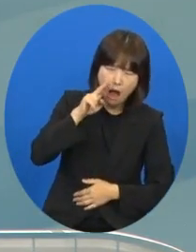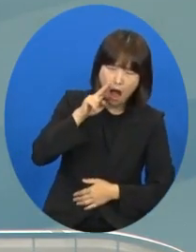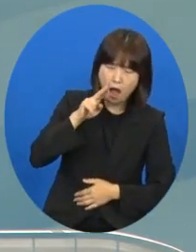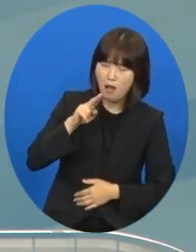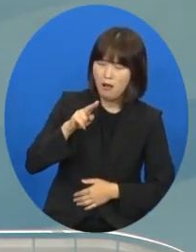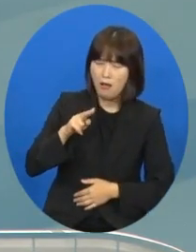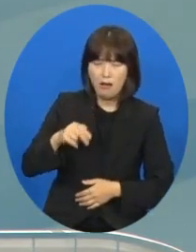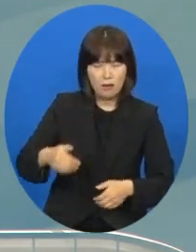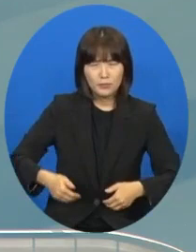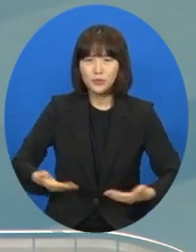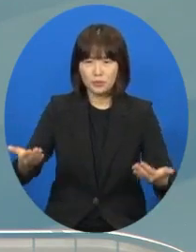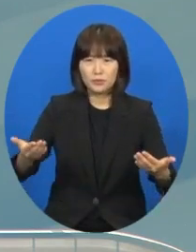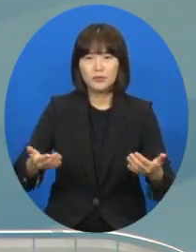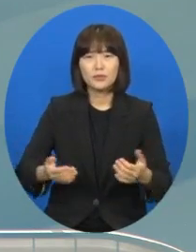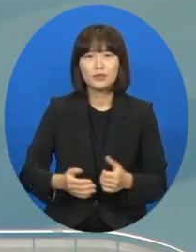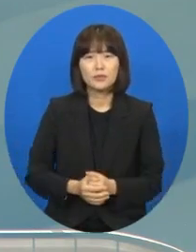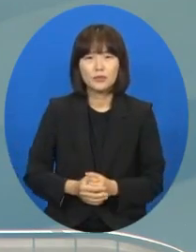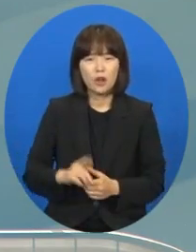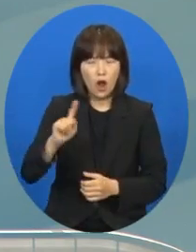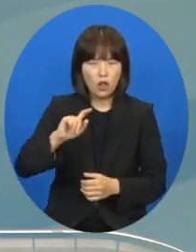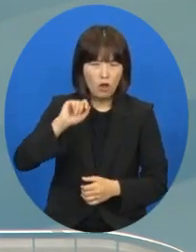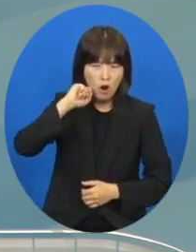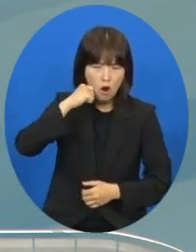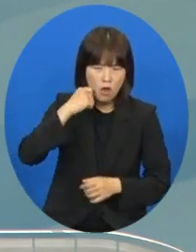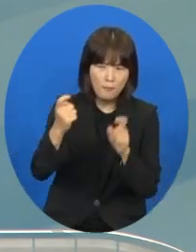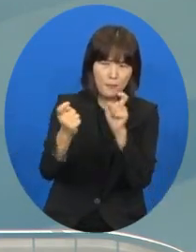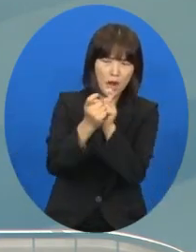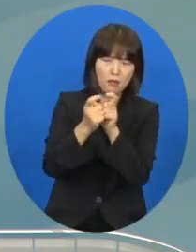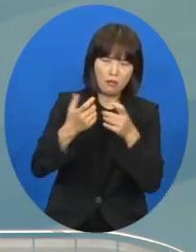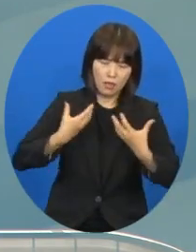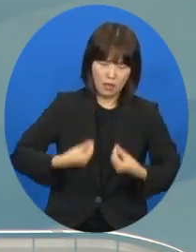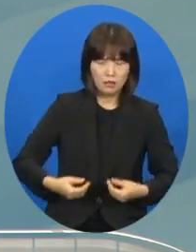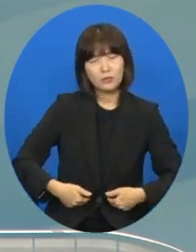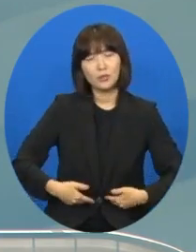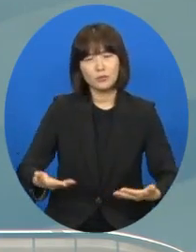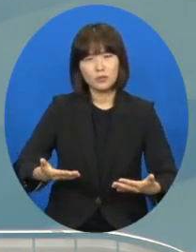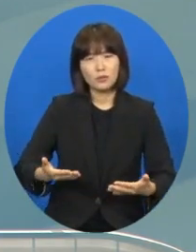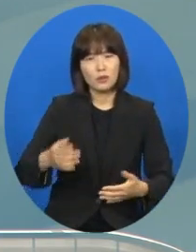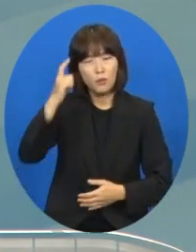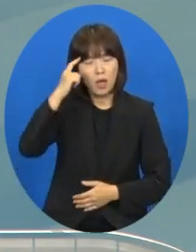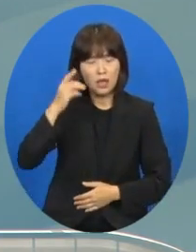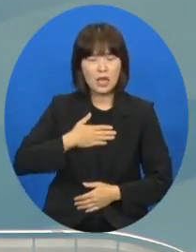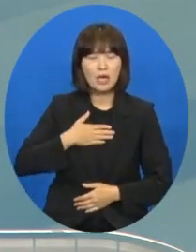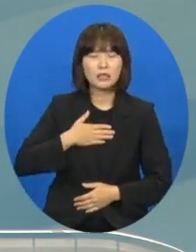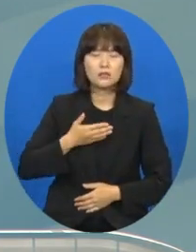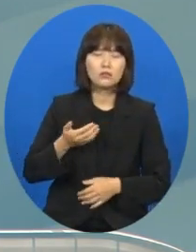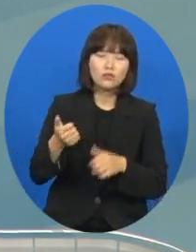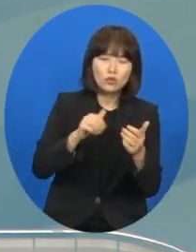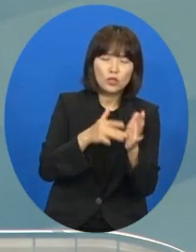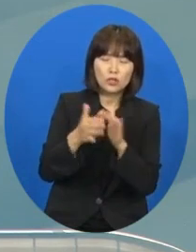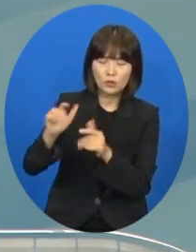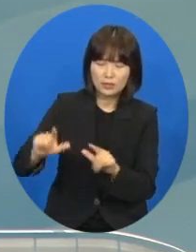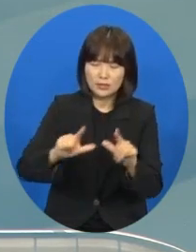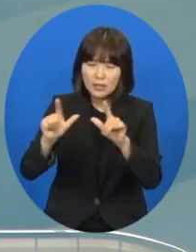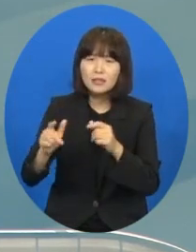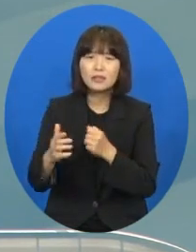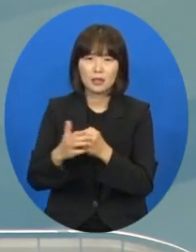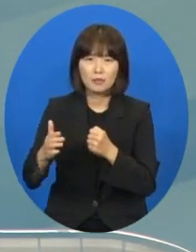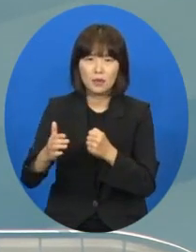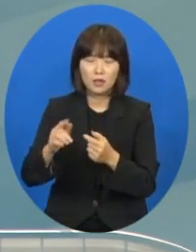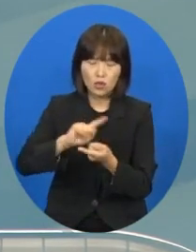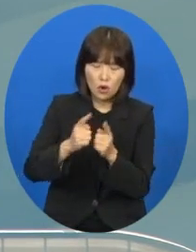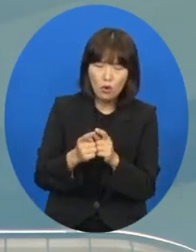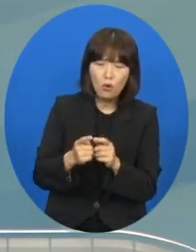있죠? 어떤 어려움이 와도 낙심할 일이 뭐가 있겠어요? 나는 죽고 예수로 살면 서로 위로하고